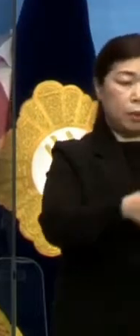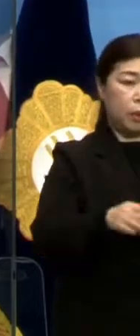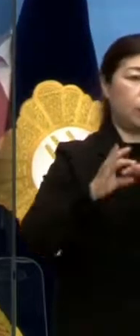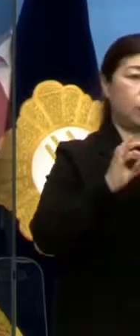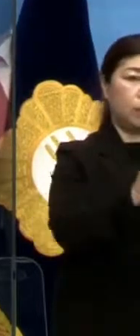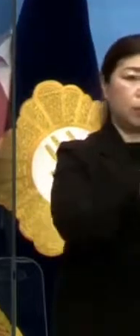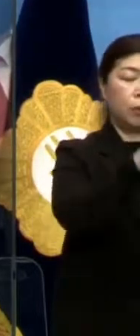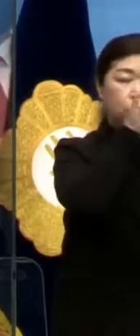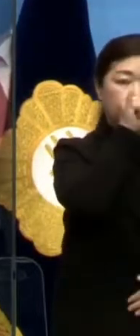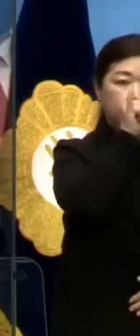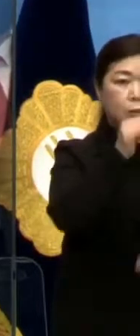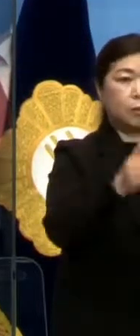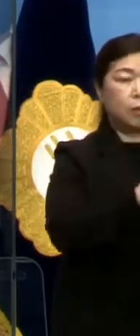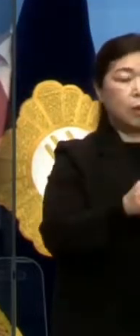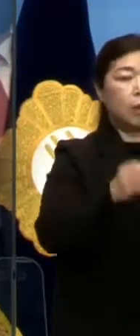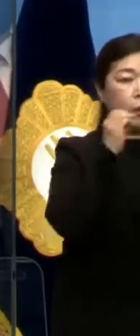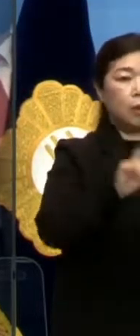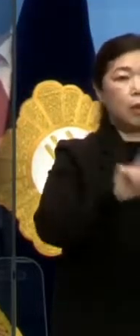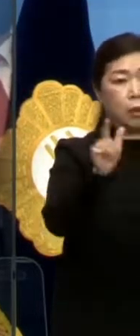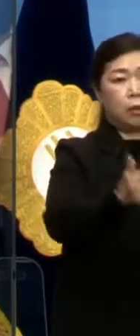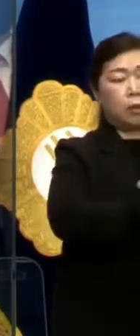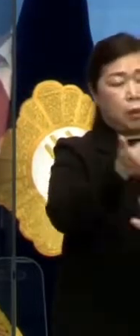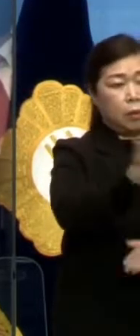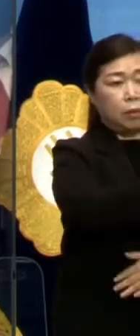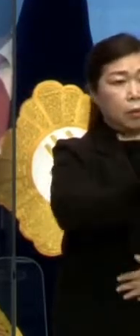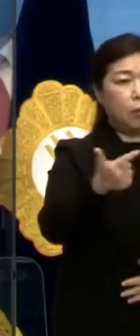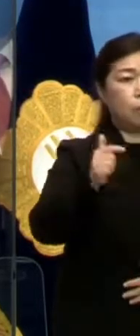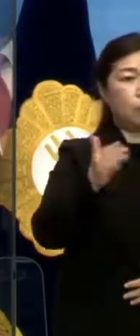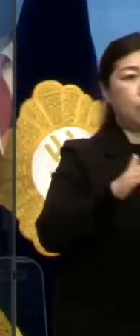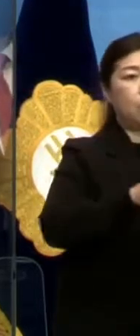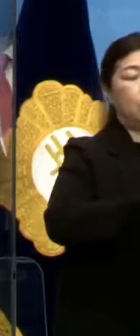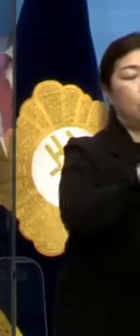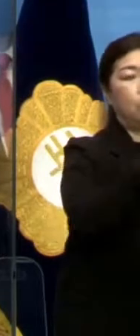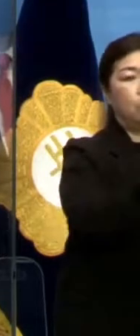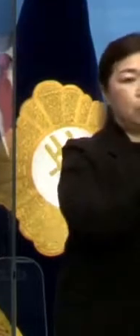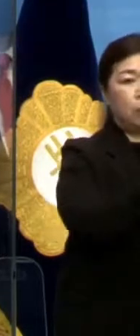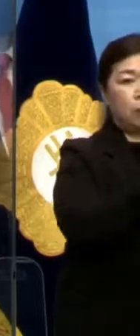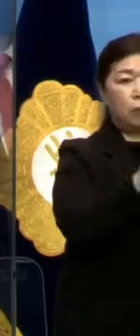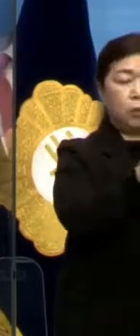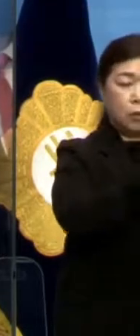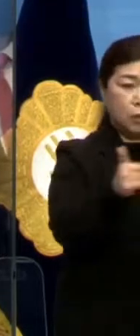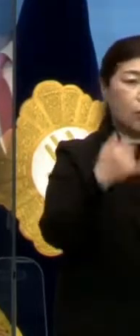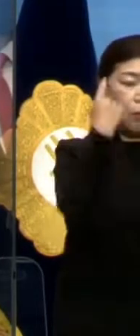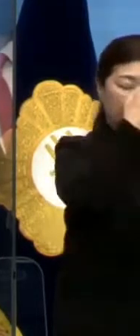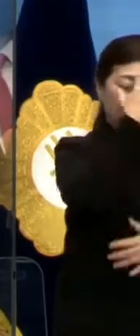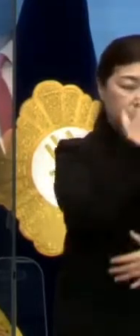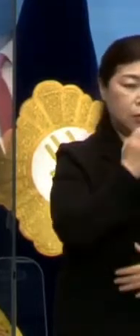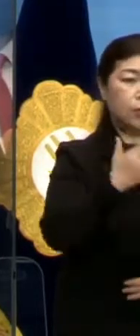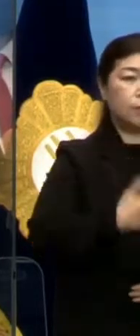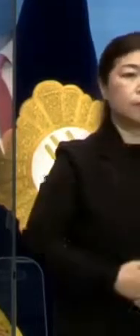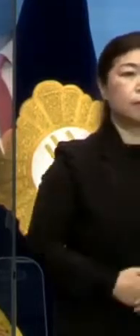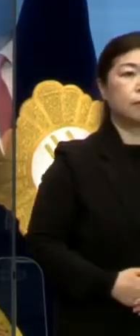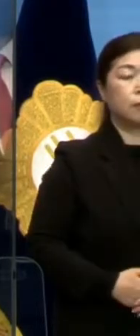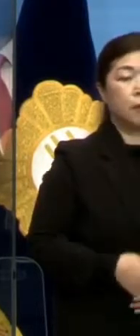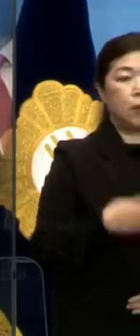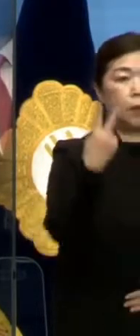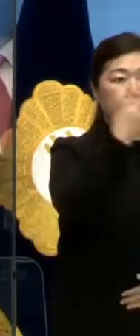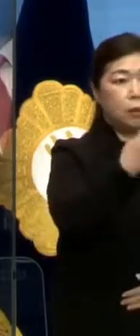이어지면서 새해의 희망이 넘쳐야 할 농업인의 얼굴은 어둡기만 합니다.